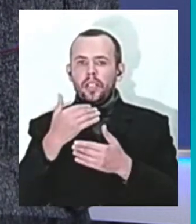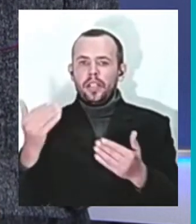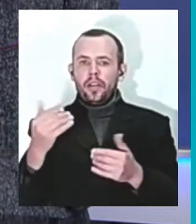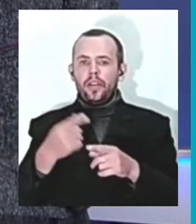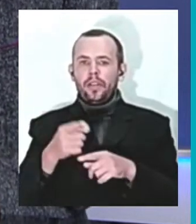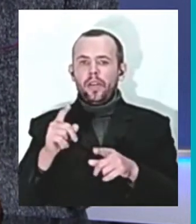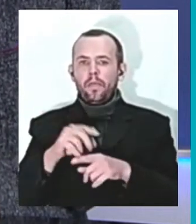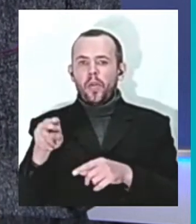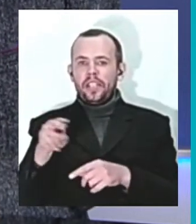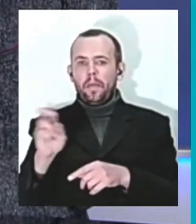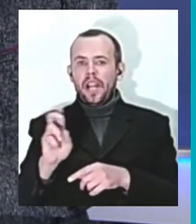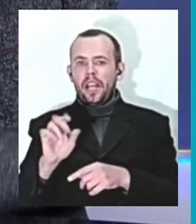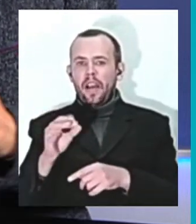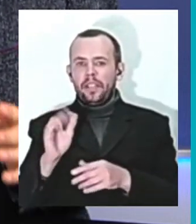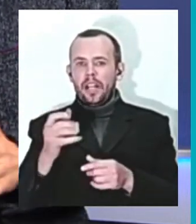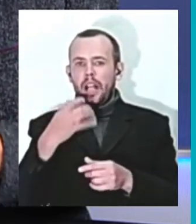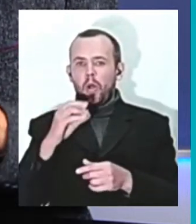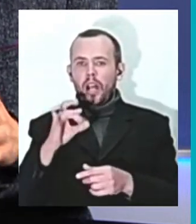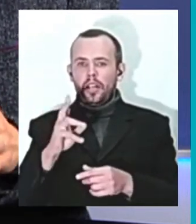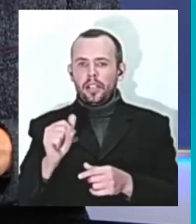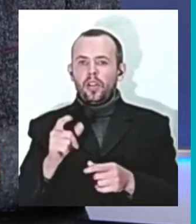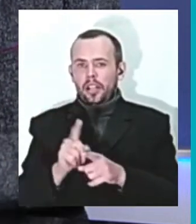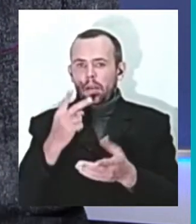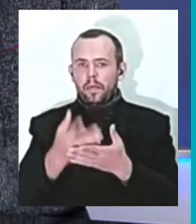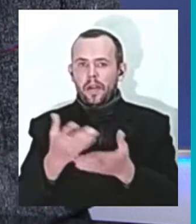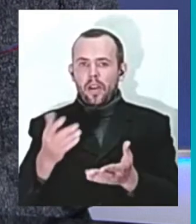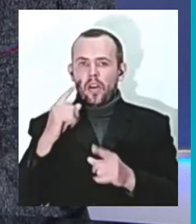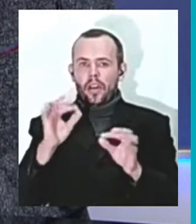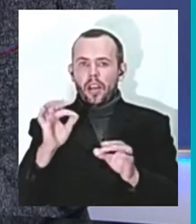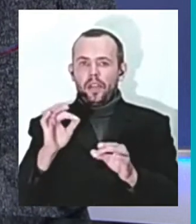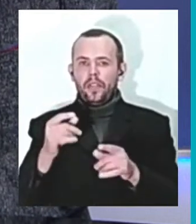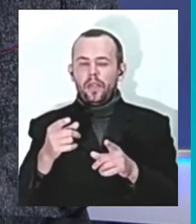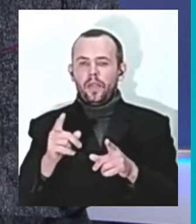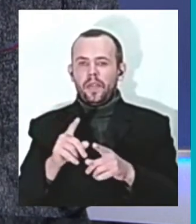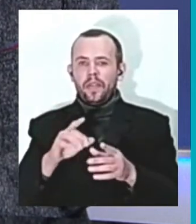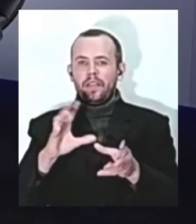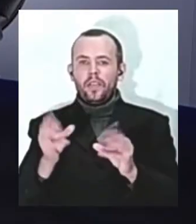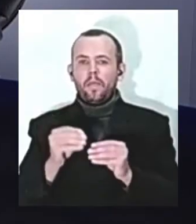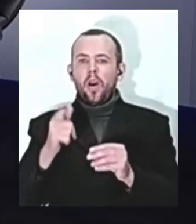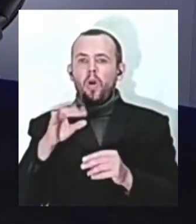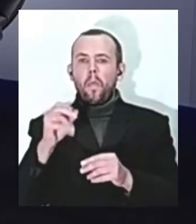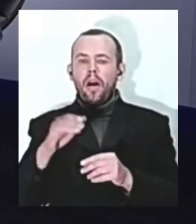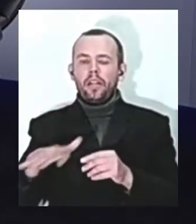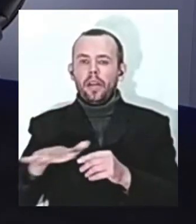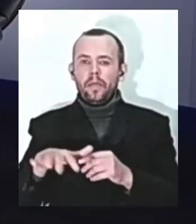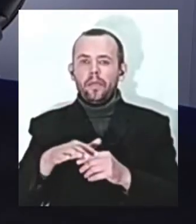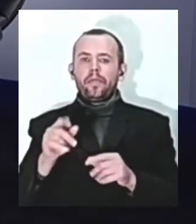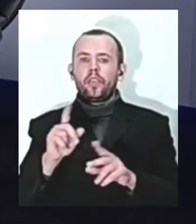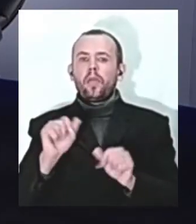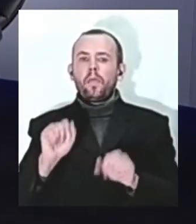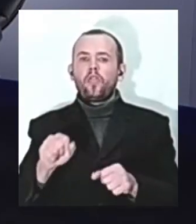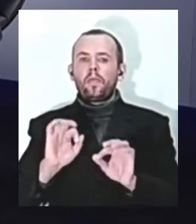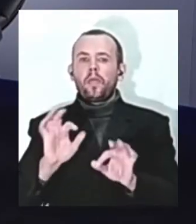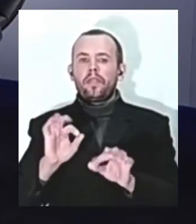Біляївська. Ось такі маємо рейтинги. Вже безпосередньо ознайомилися з громадами. Що можете тут прокоментувати, можливо, по